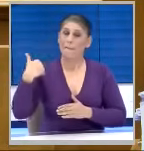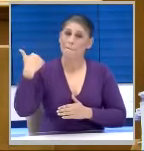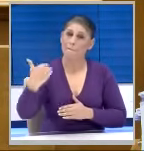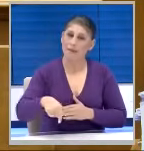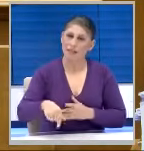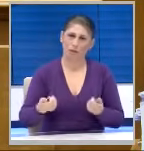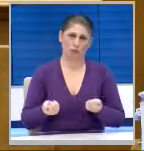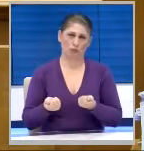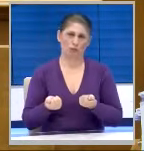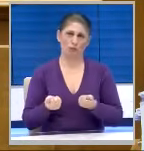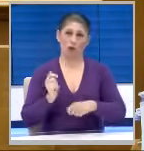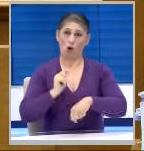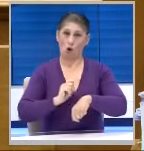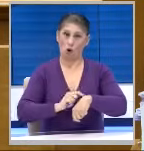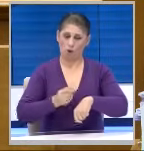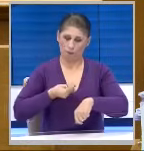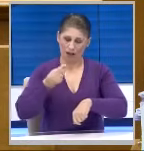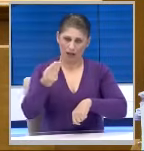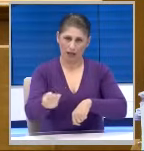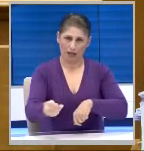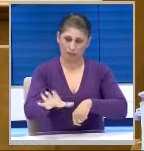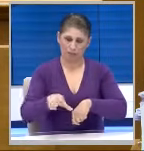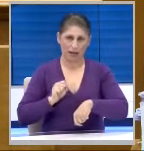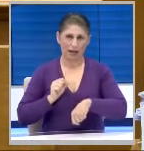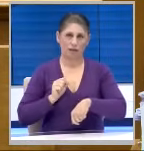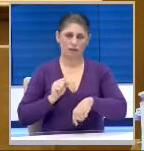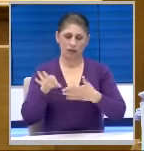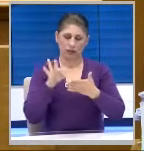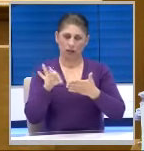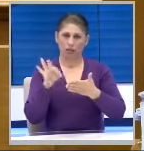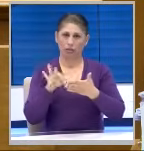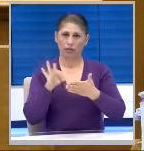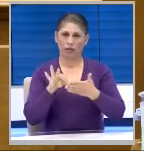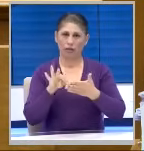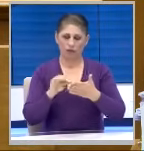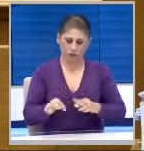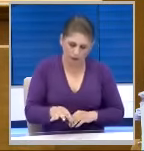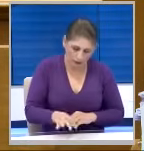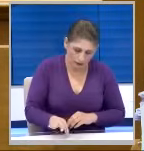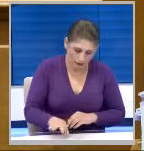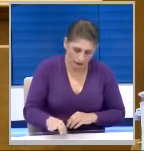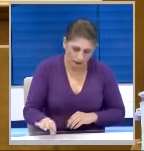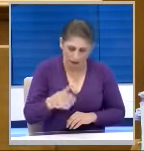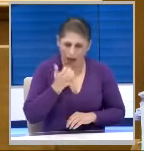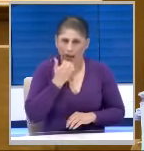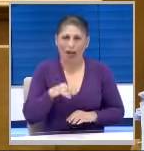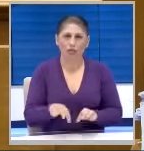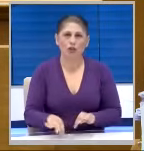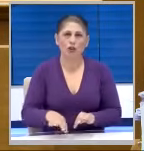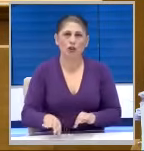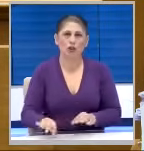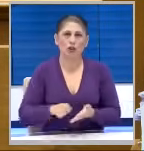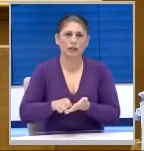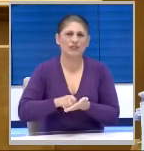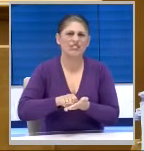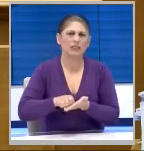συμβάν η ώρα παράδοσης παραλαβής διορθώθηκε με μπλάνκο στο βιβλίο παράδοσης παραλαβής που τηρείται